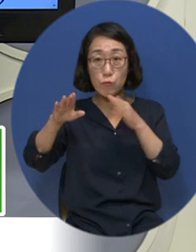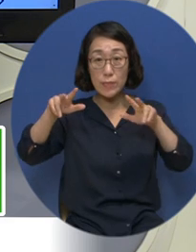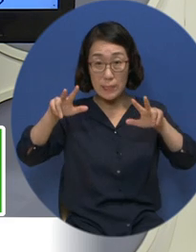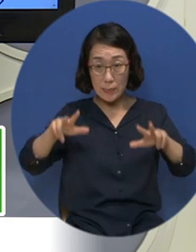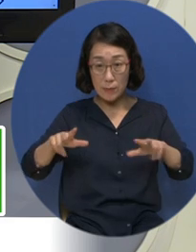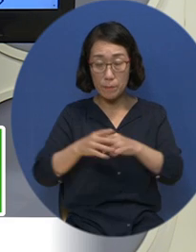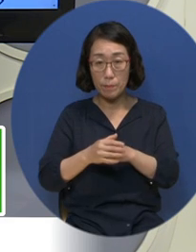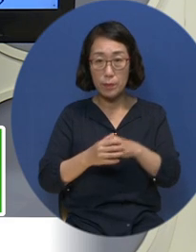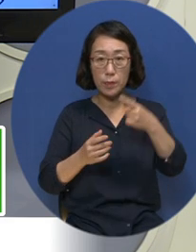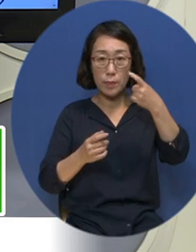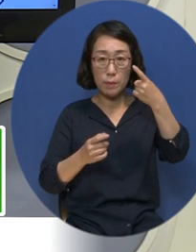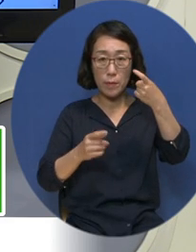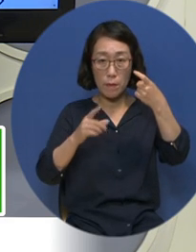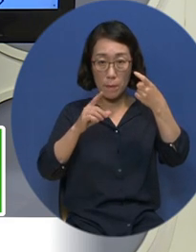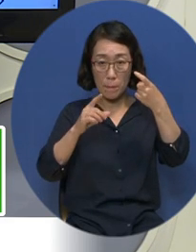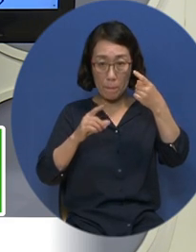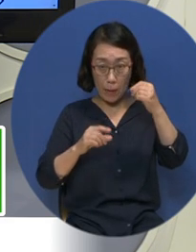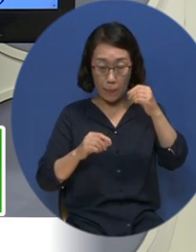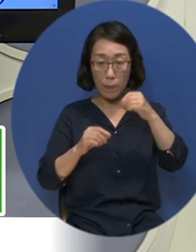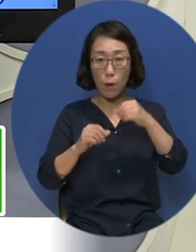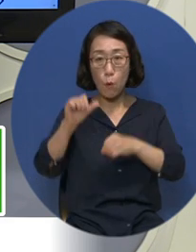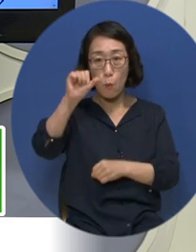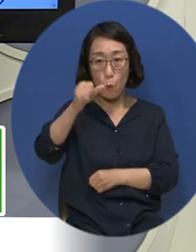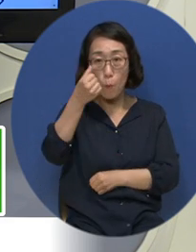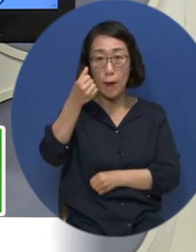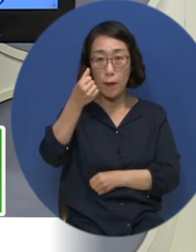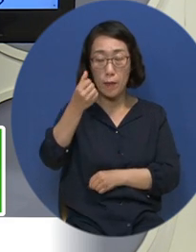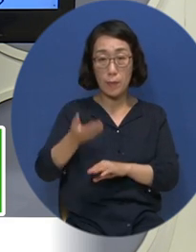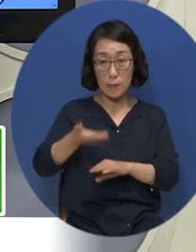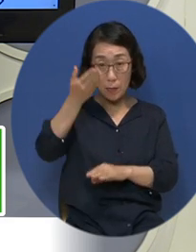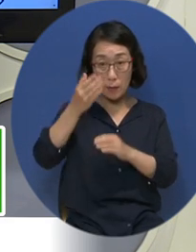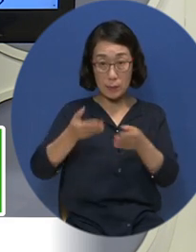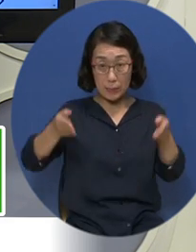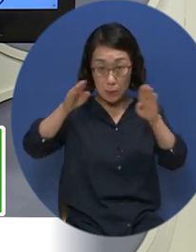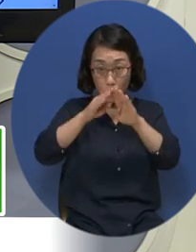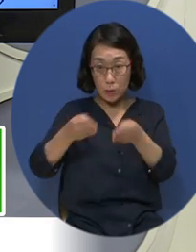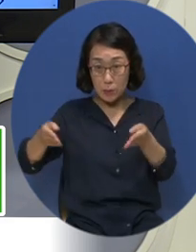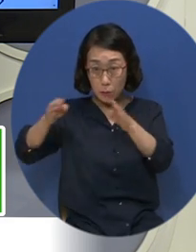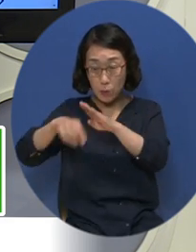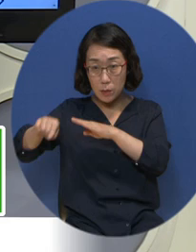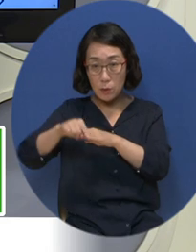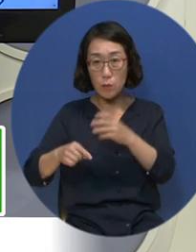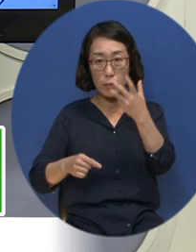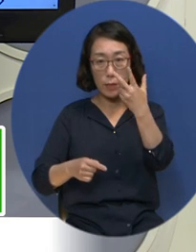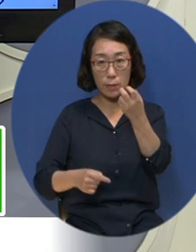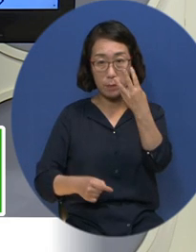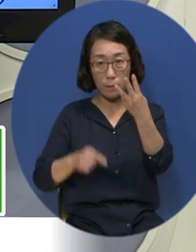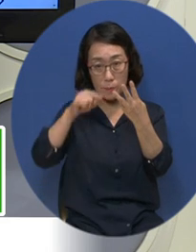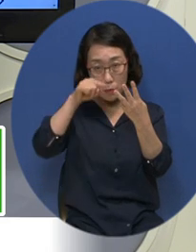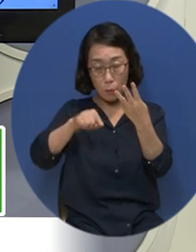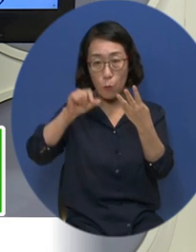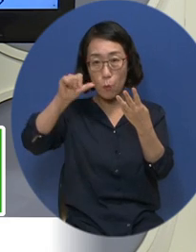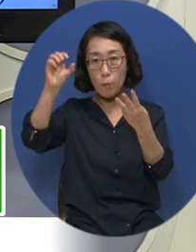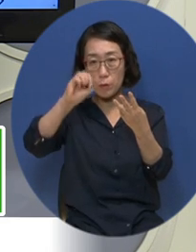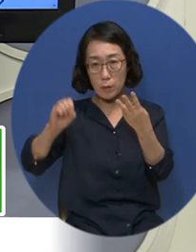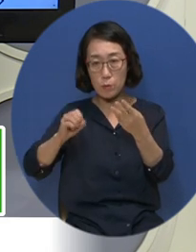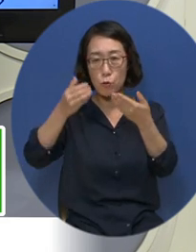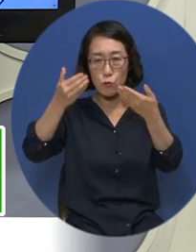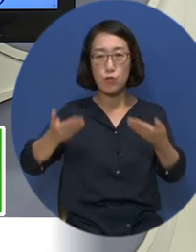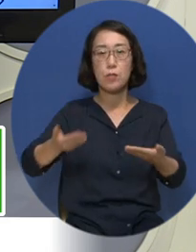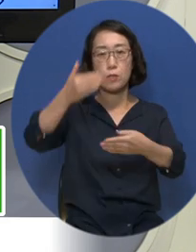총 110500 37개 시설 중 73.5% 의 시설이 휴관 중입니다